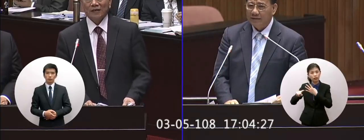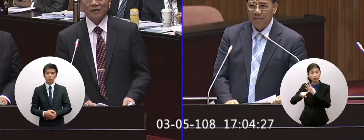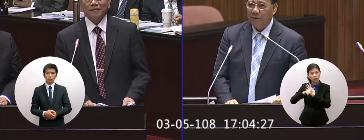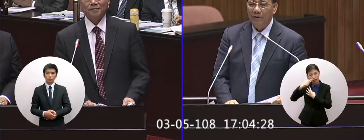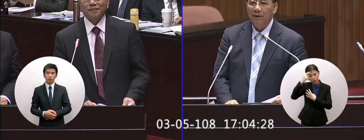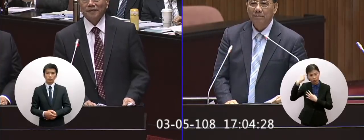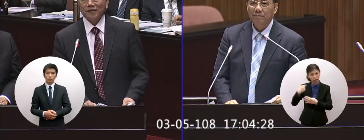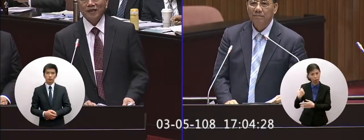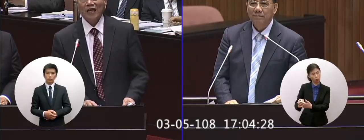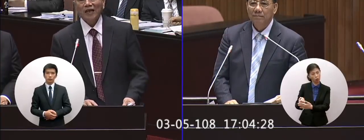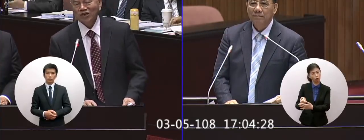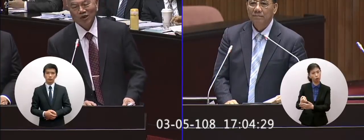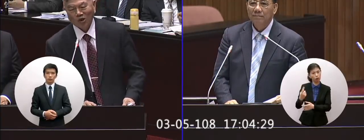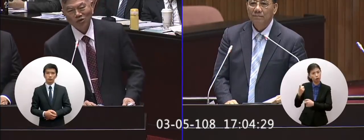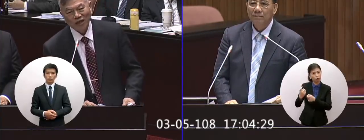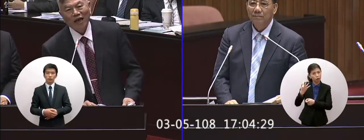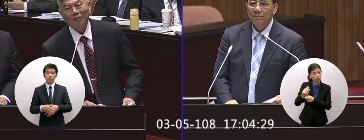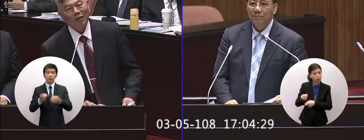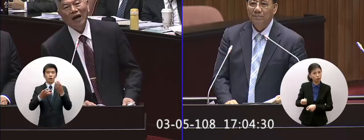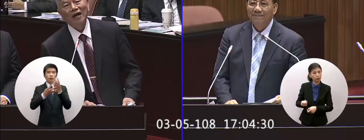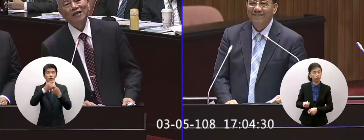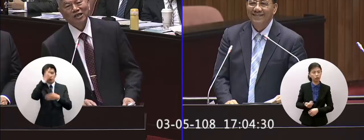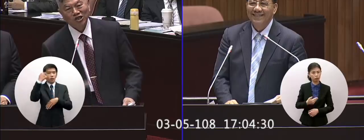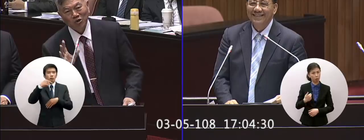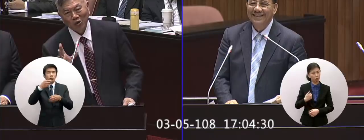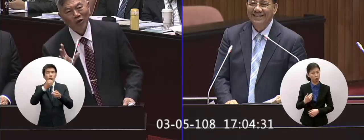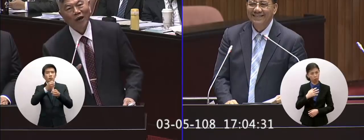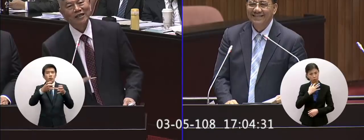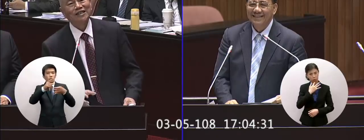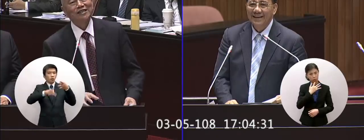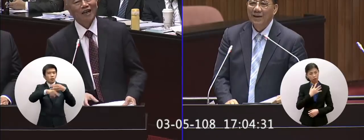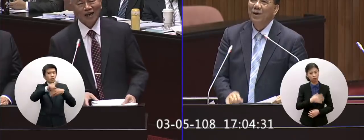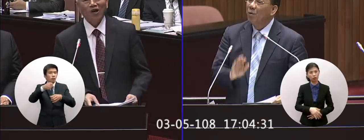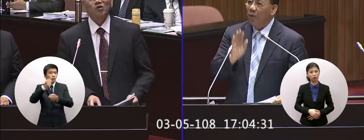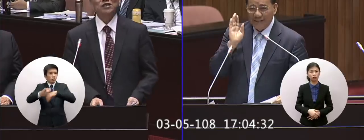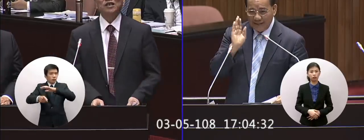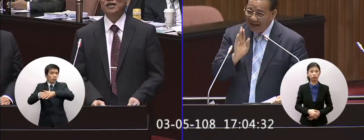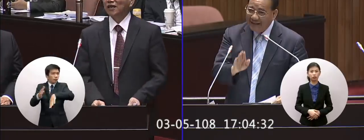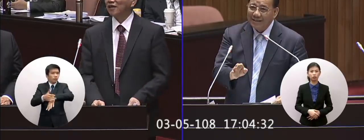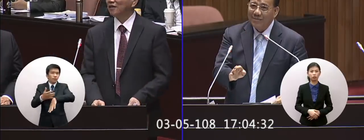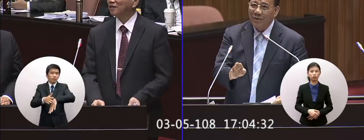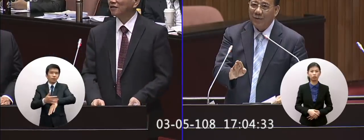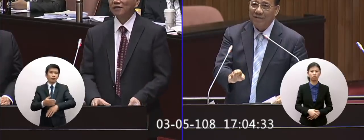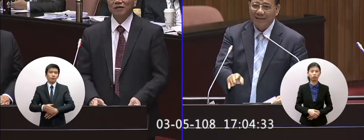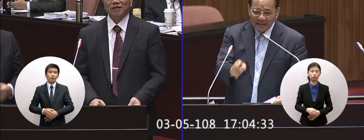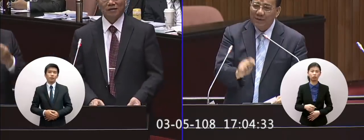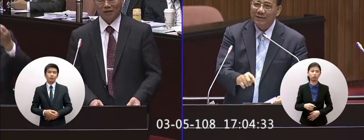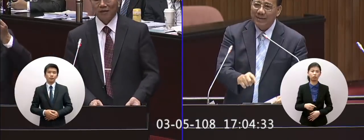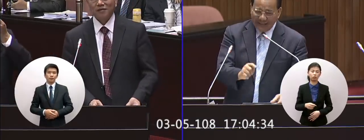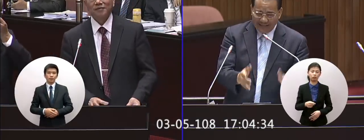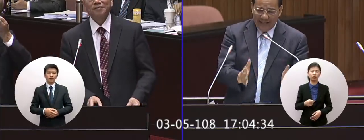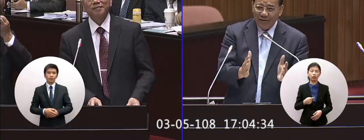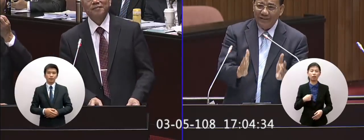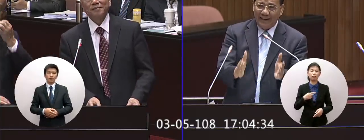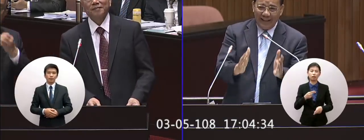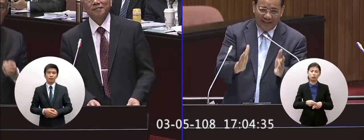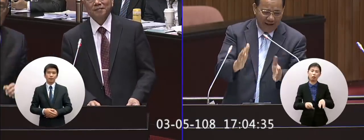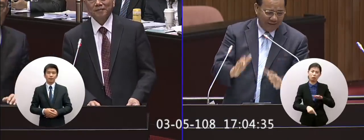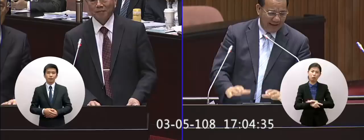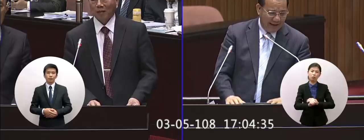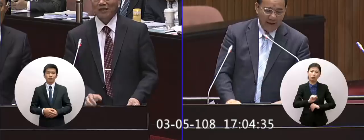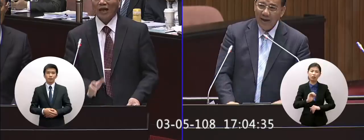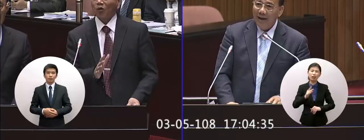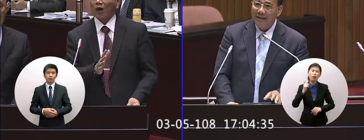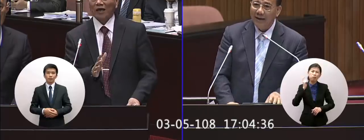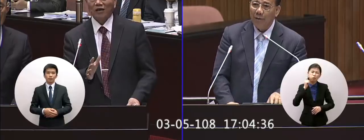这个想不通呢。 这商业所有同仁应该不敢去做违法的代志啦，很难讲。 我相信什么违法，但是为什么一个假的东西可以